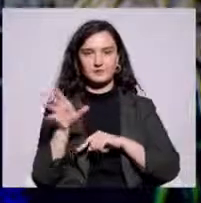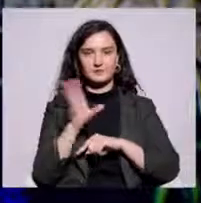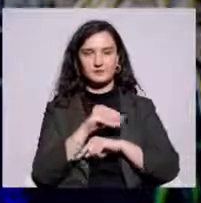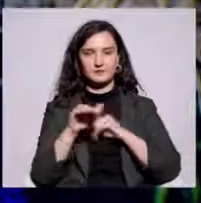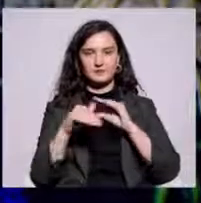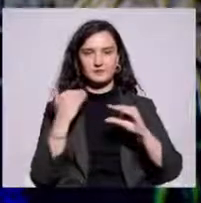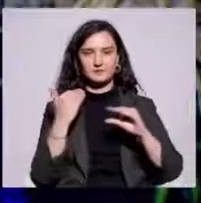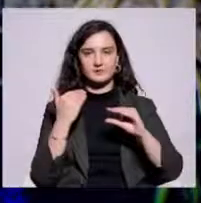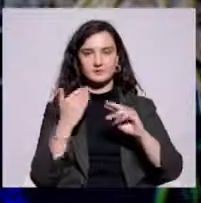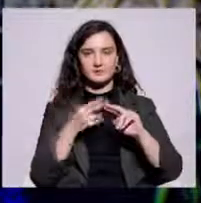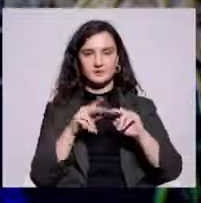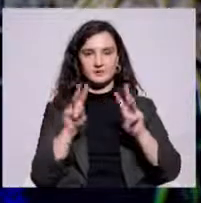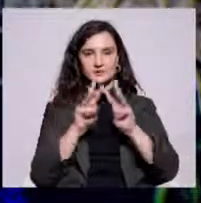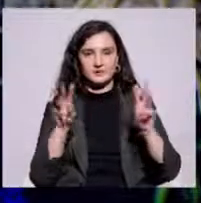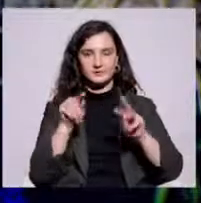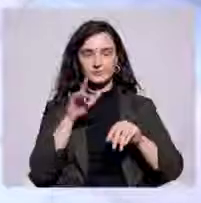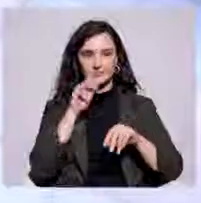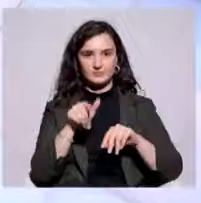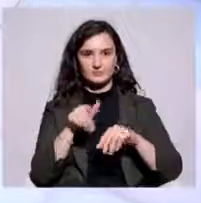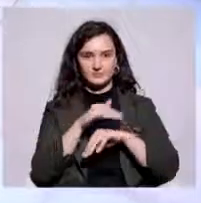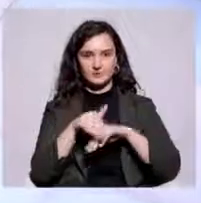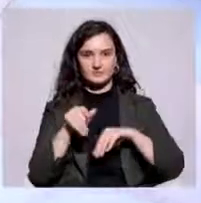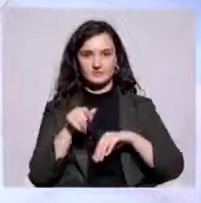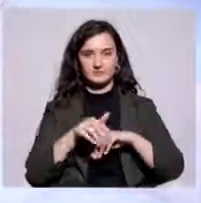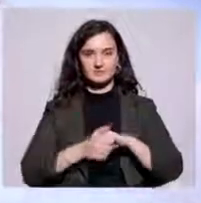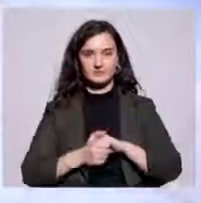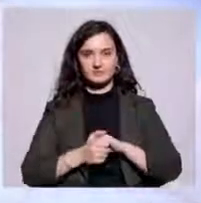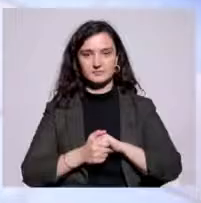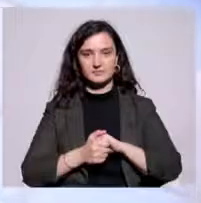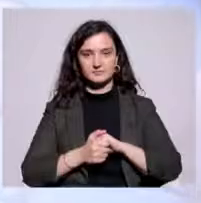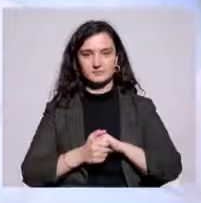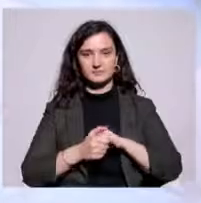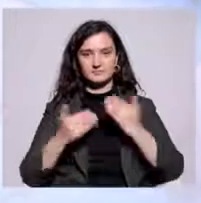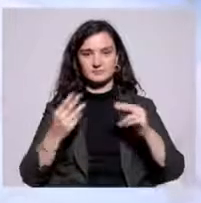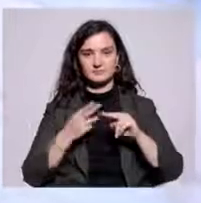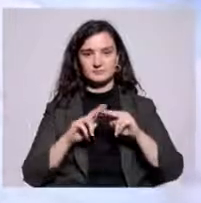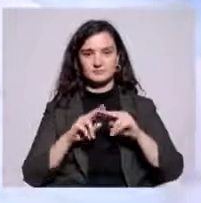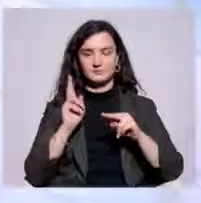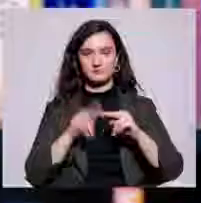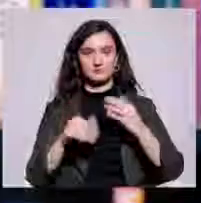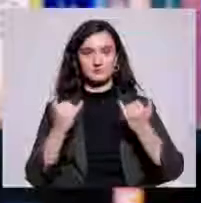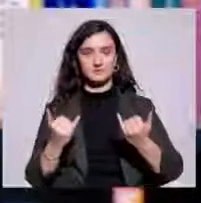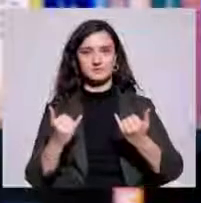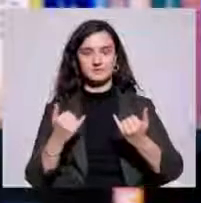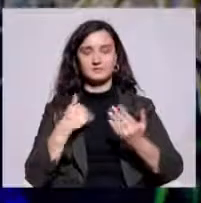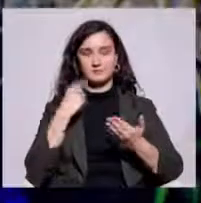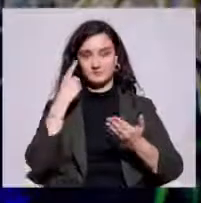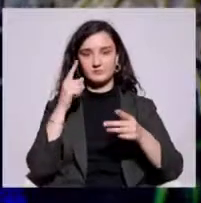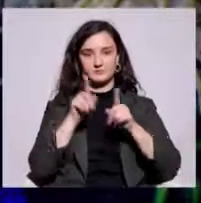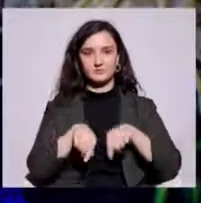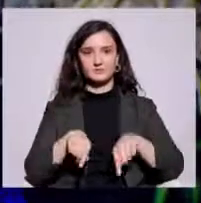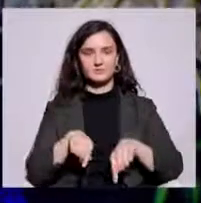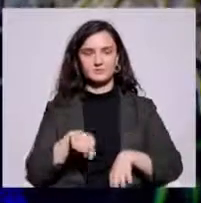დავალებები გამოაგზავნეთ ეკრანზე მითითებულ მისამართზე. And is that it for today, Helen? I think